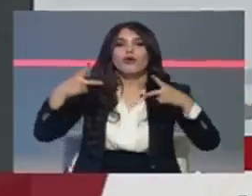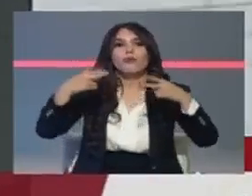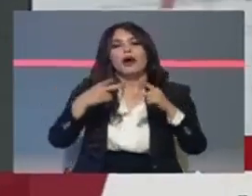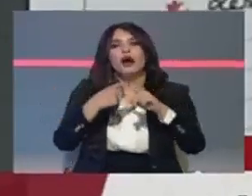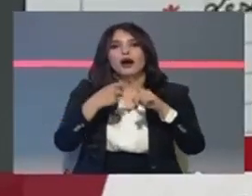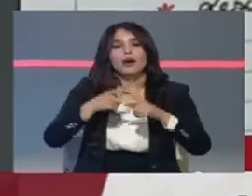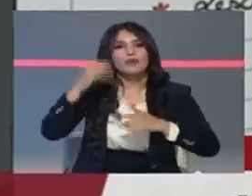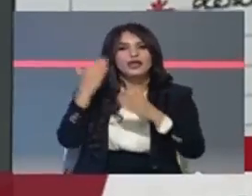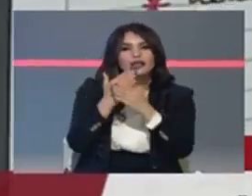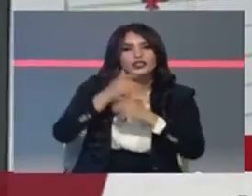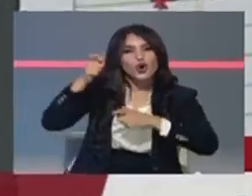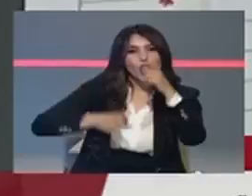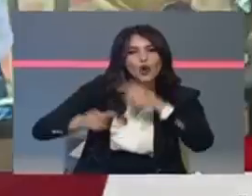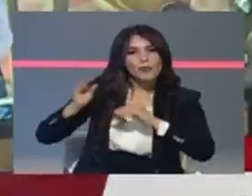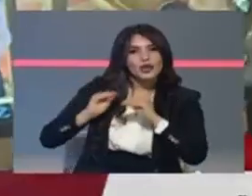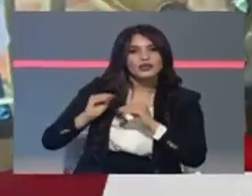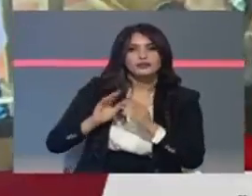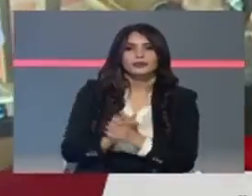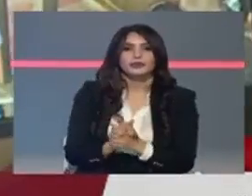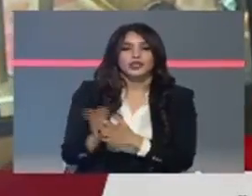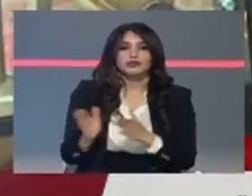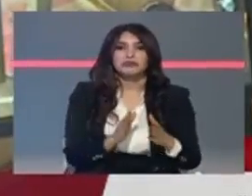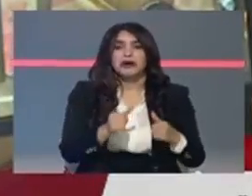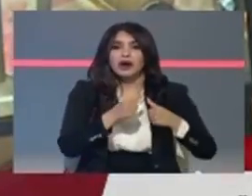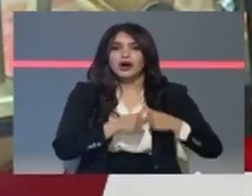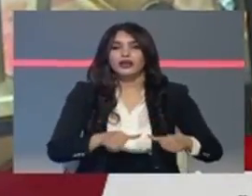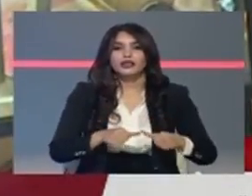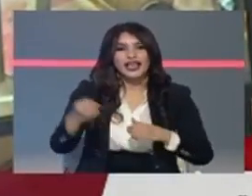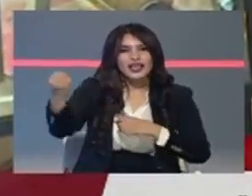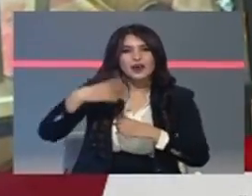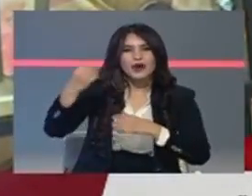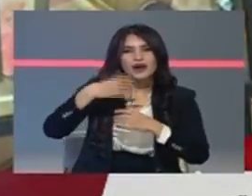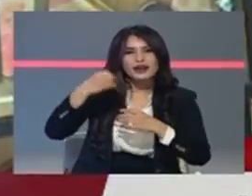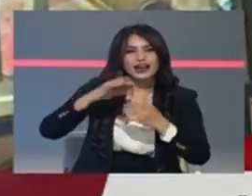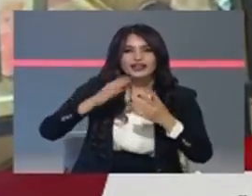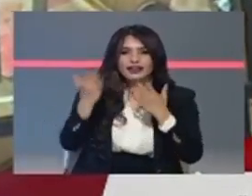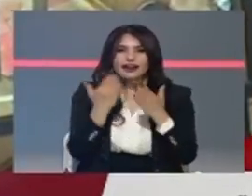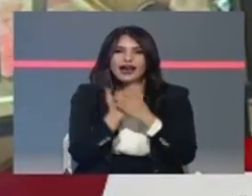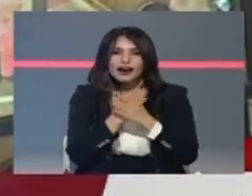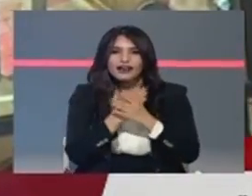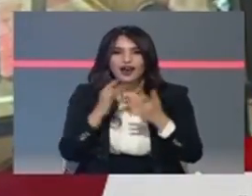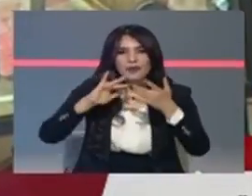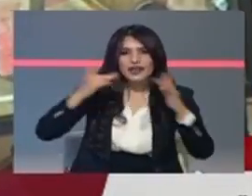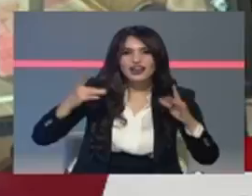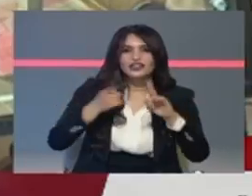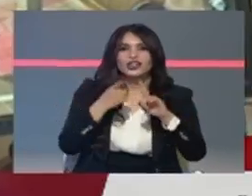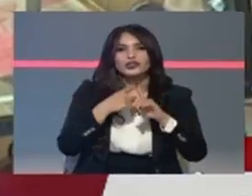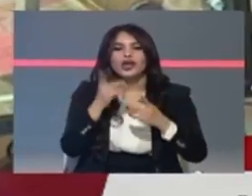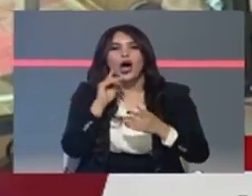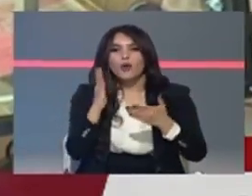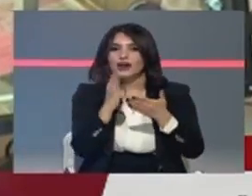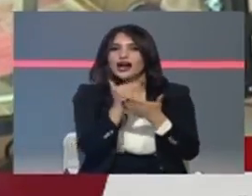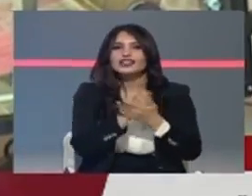بين التلميذ وتحصيله العلمي. أنا طاو قاعدين يبحثون القراية بارديستوس، نقراو نحاول نقسم وقتنا ما بين